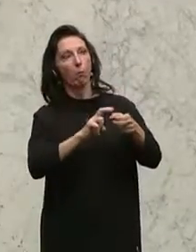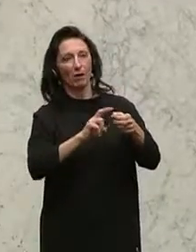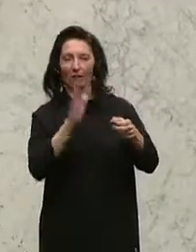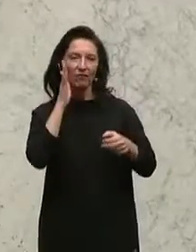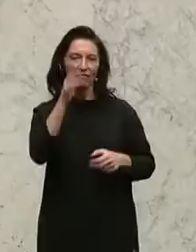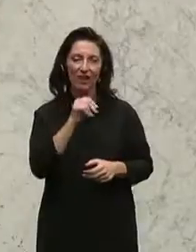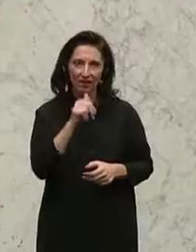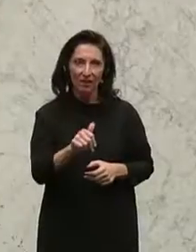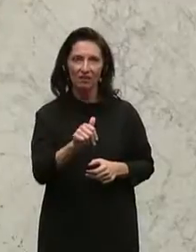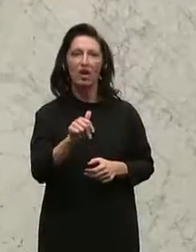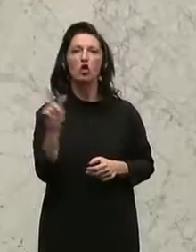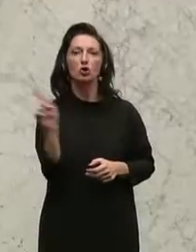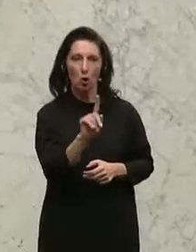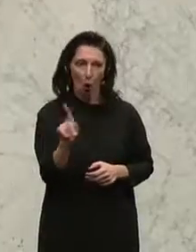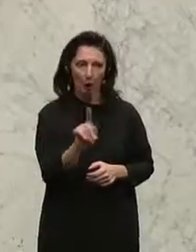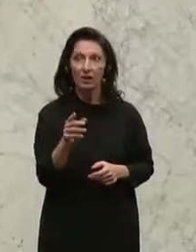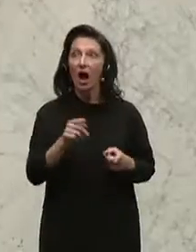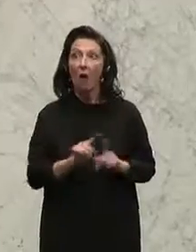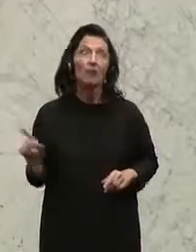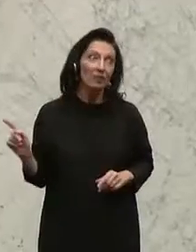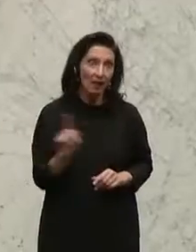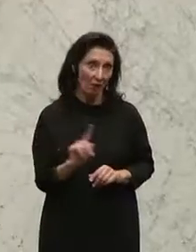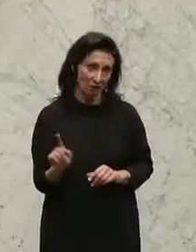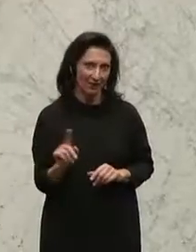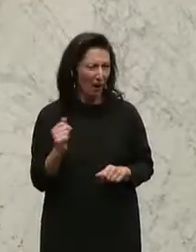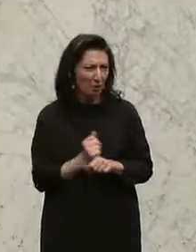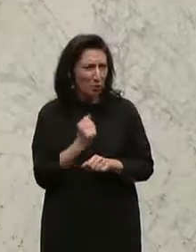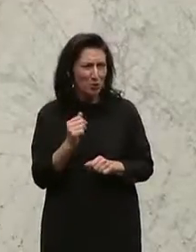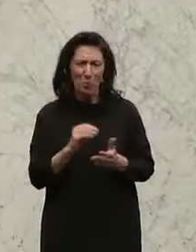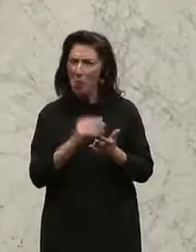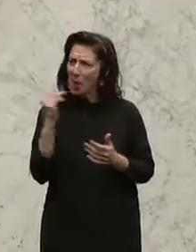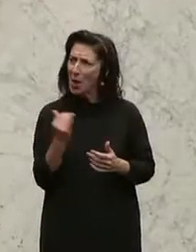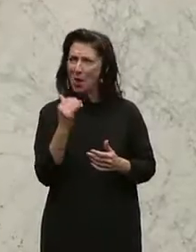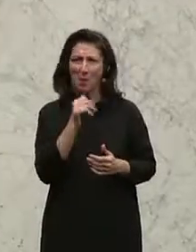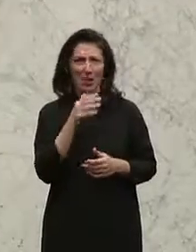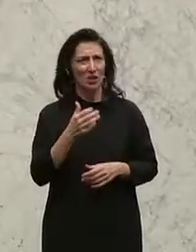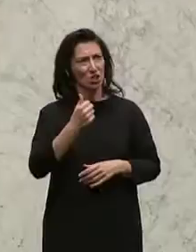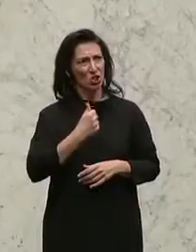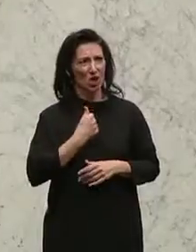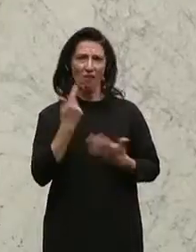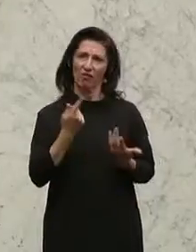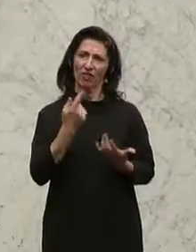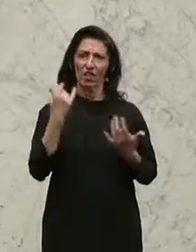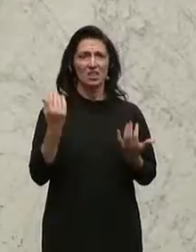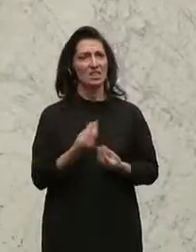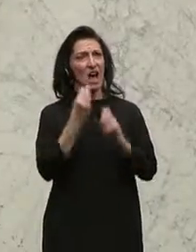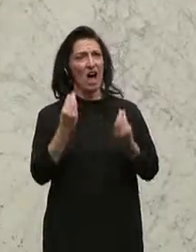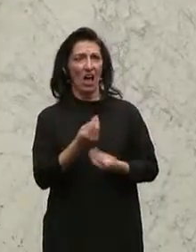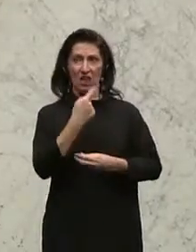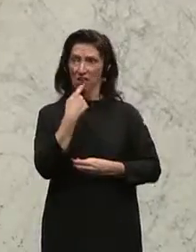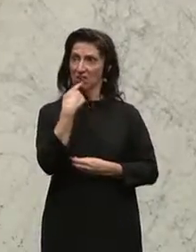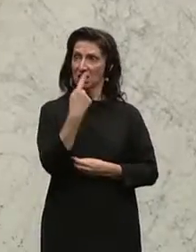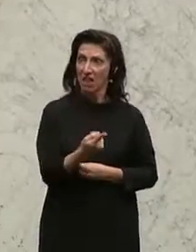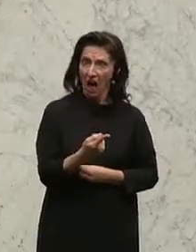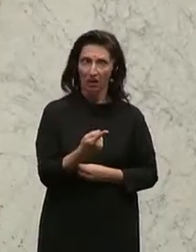wird und nicht geben darf. Und trotzdem sind wir immer noch nicht in der Lage, das, was wir hier verbal verkünden,